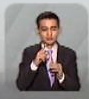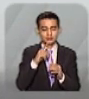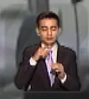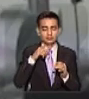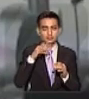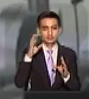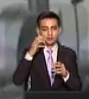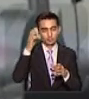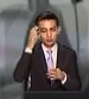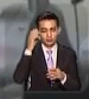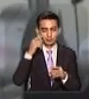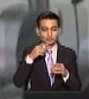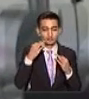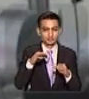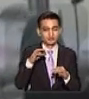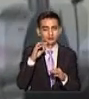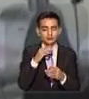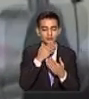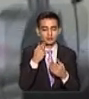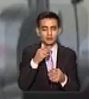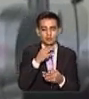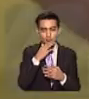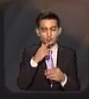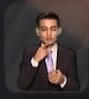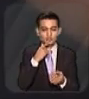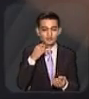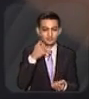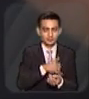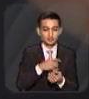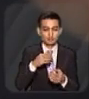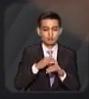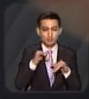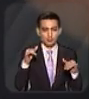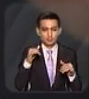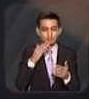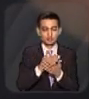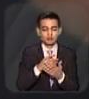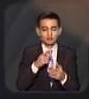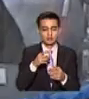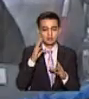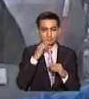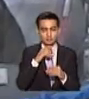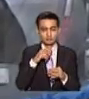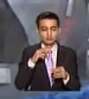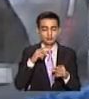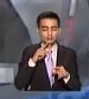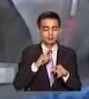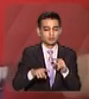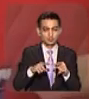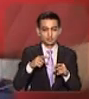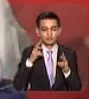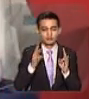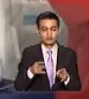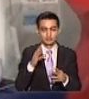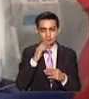научными исследованиями. Более того, любое переливание крови, особенно в больших объемах, сопряжено с рисками для здоровья. Тем не менее,